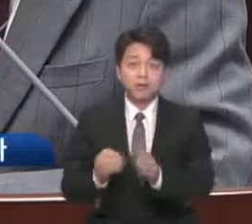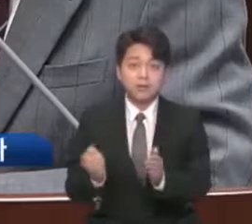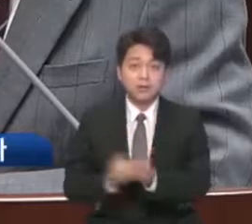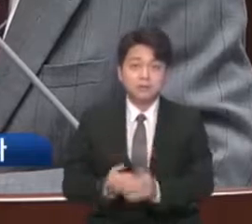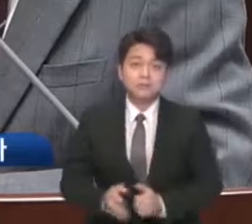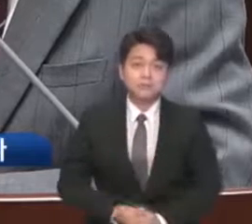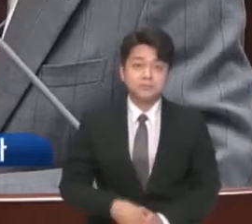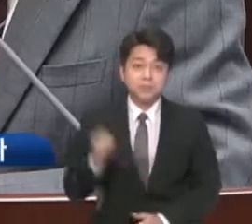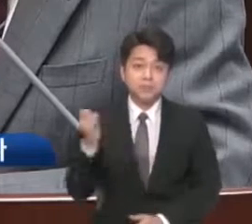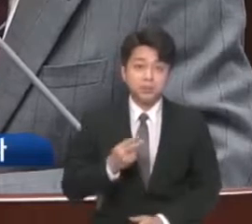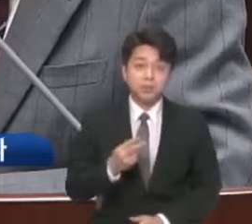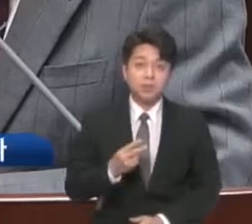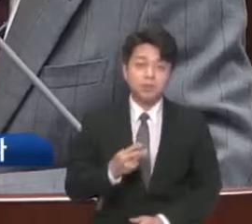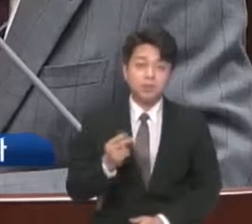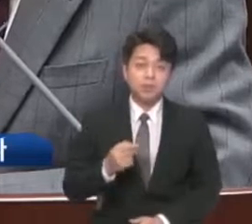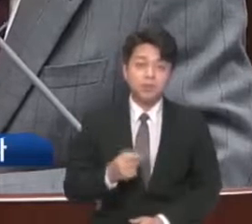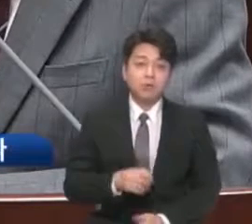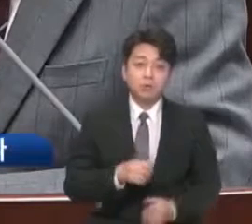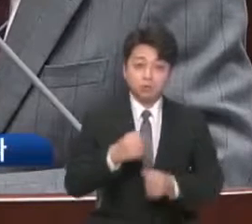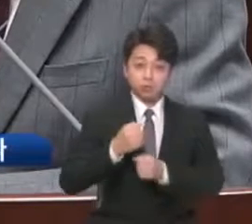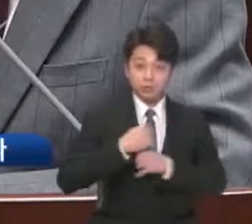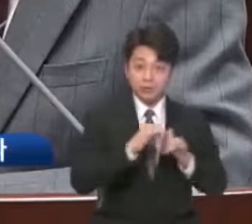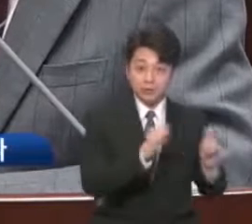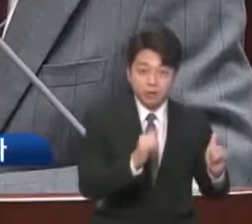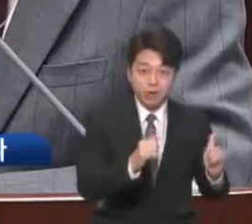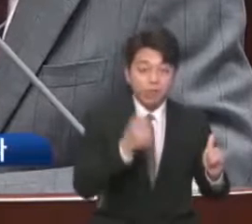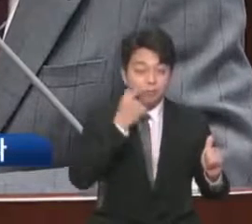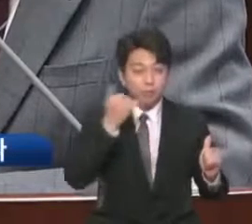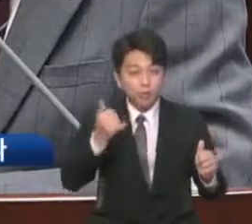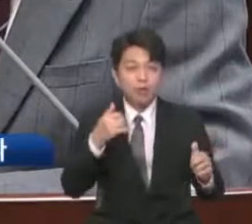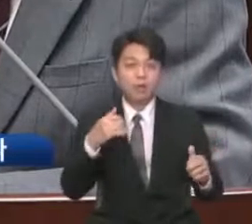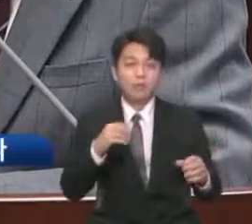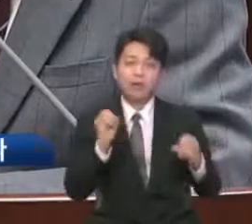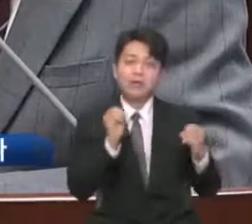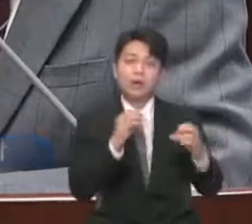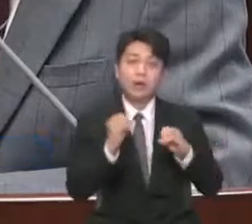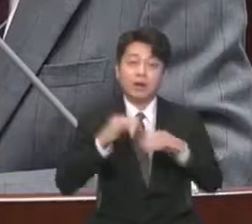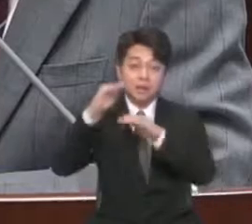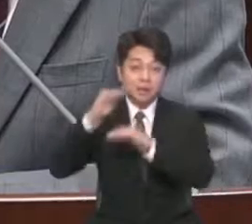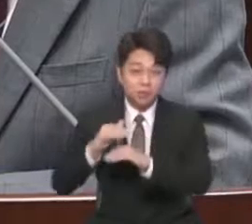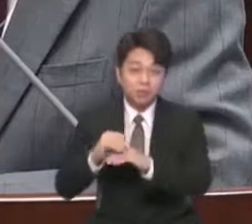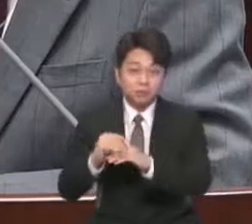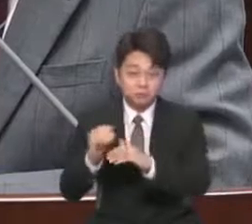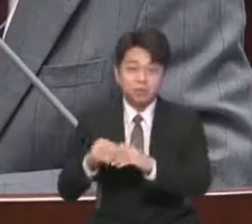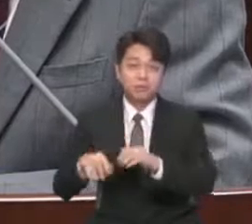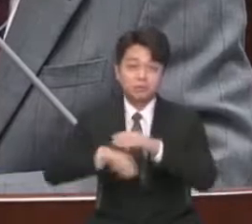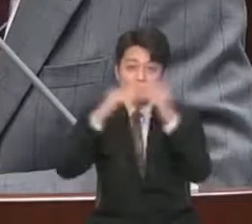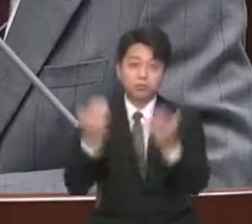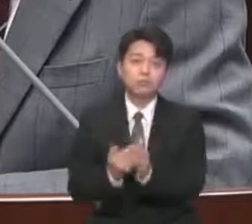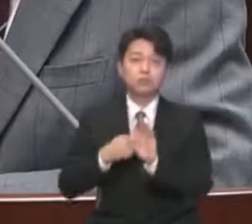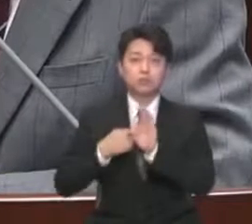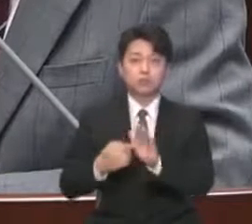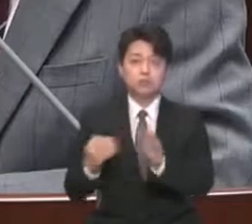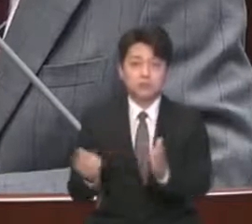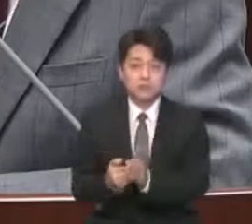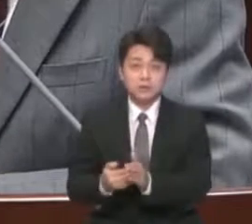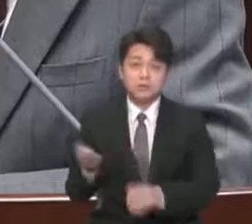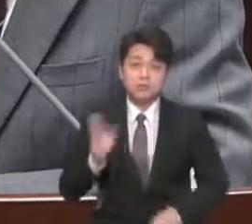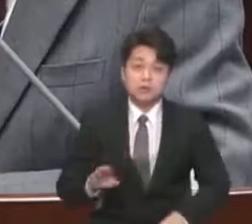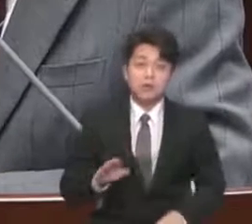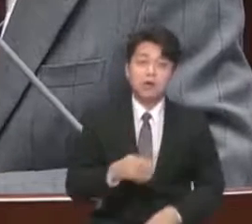일지에 나와 있던 내용은 이 정도다 그렇게 말씀을 드렸고 그 언론에서는 마치